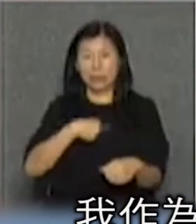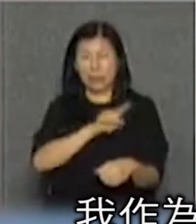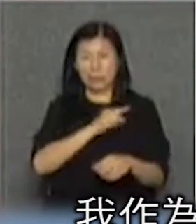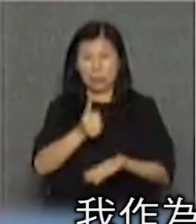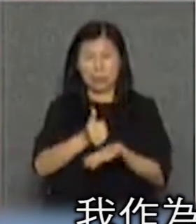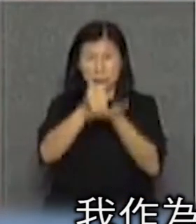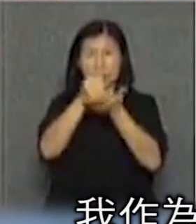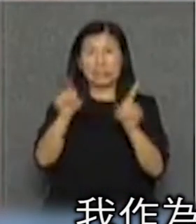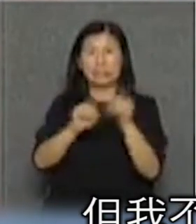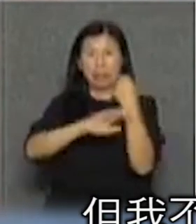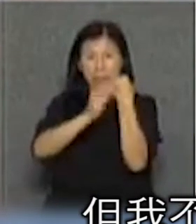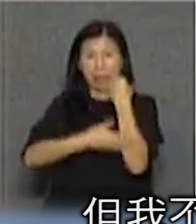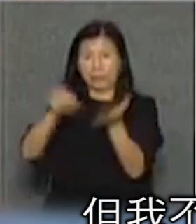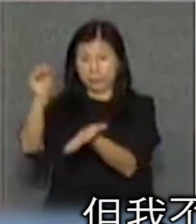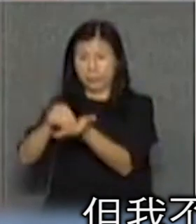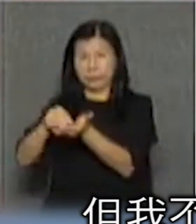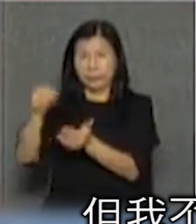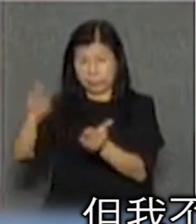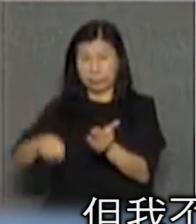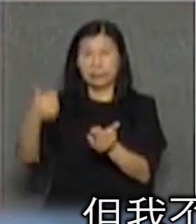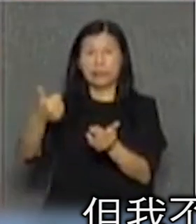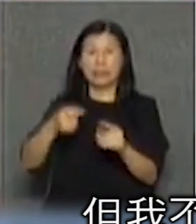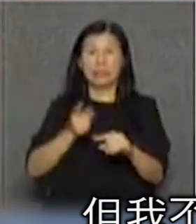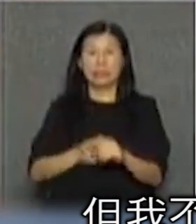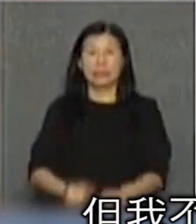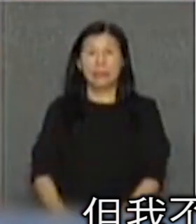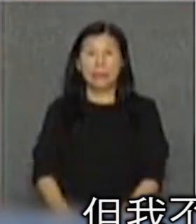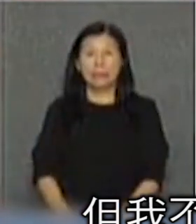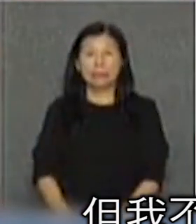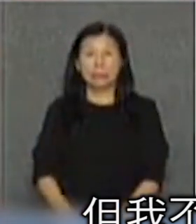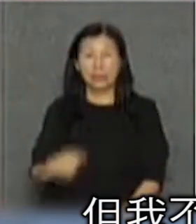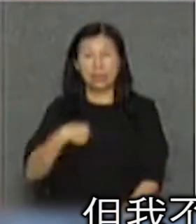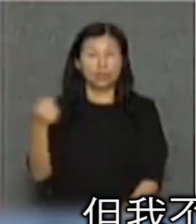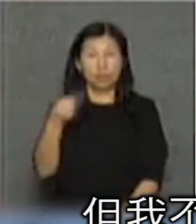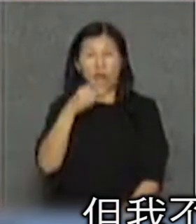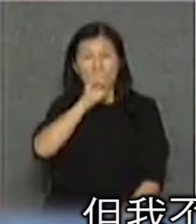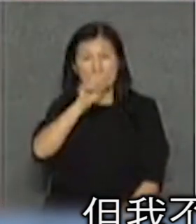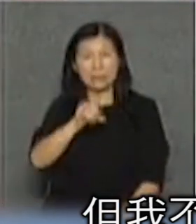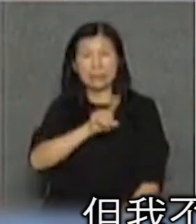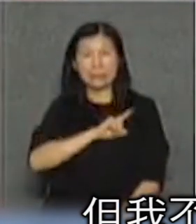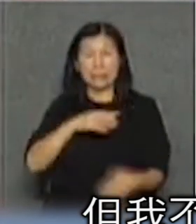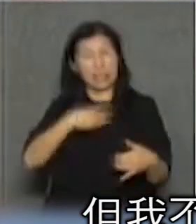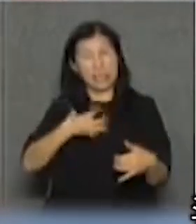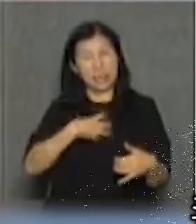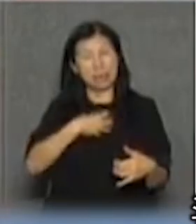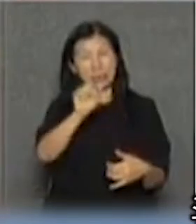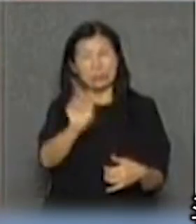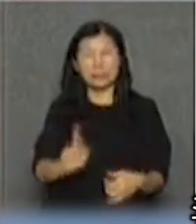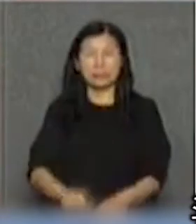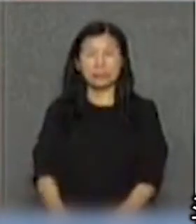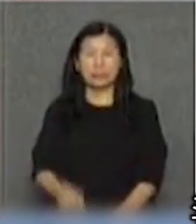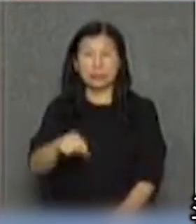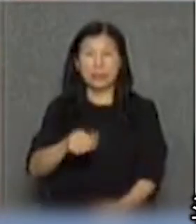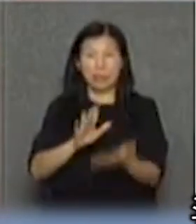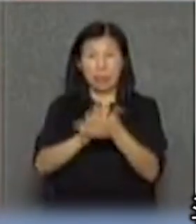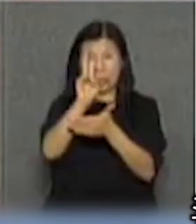庭嘅判决，但我不禁都要讲一讲我自己个人嘅一个感受。呢个两年嘅